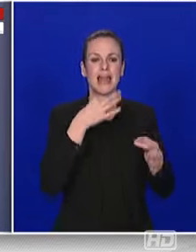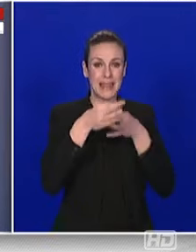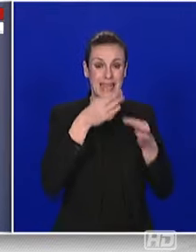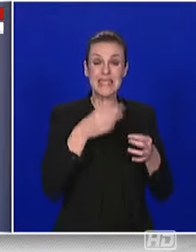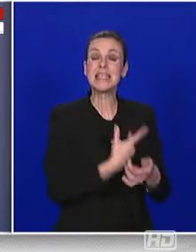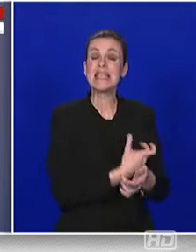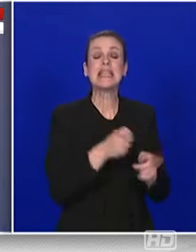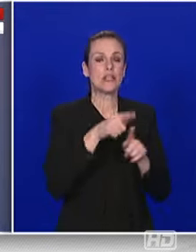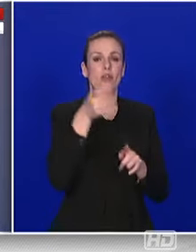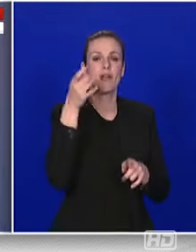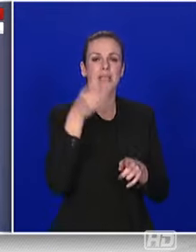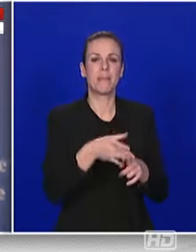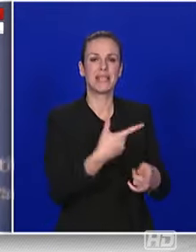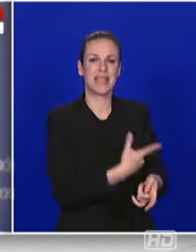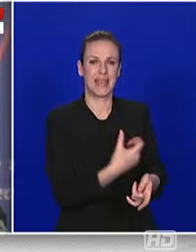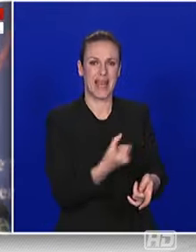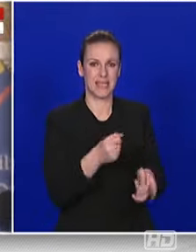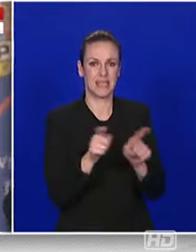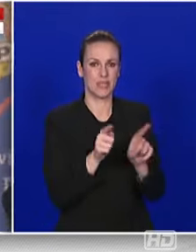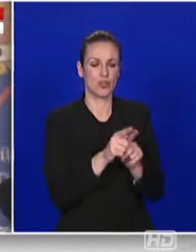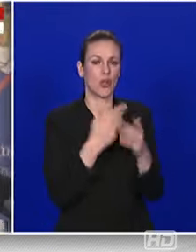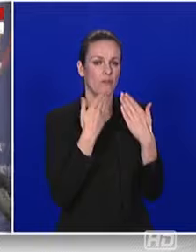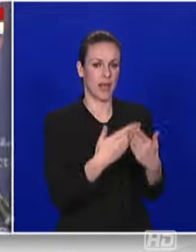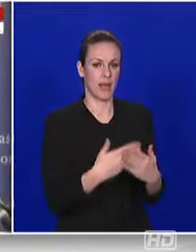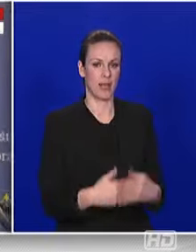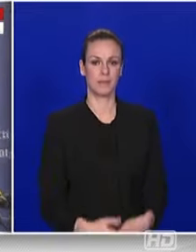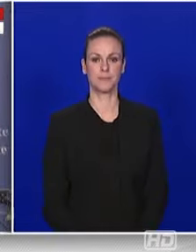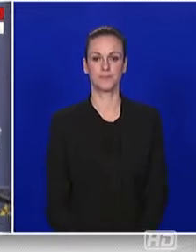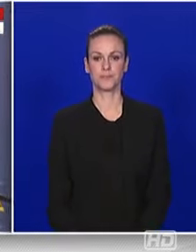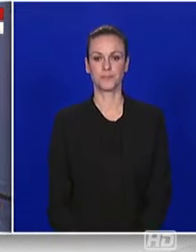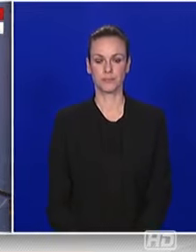i sa brzim antigenskim testovima. Hvala.